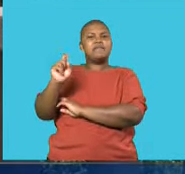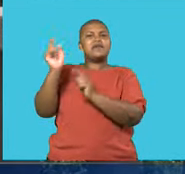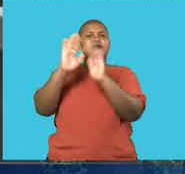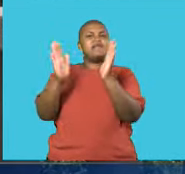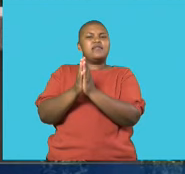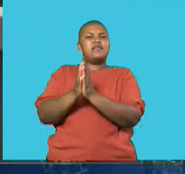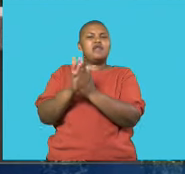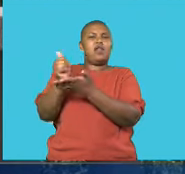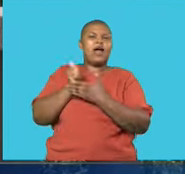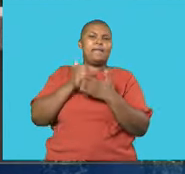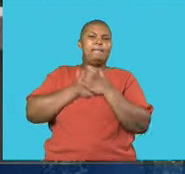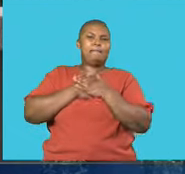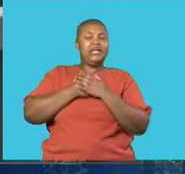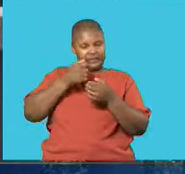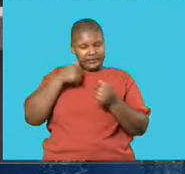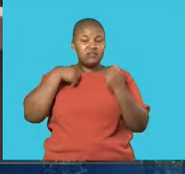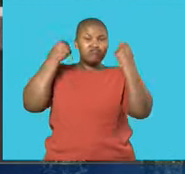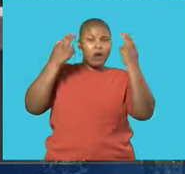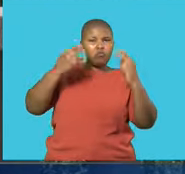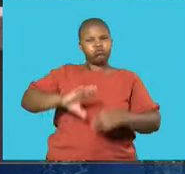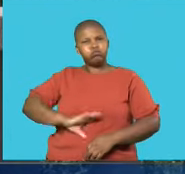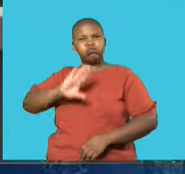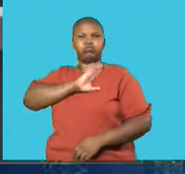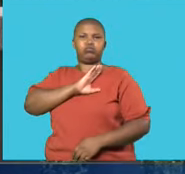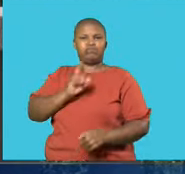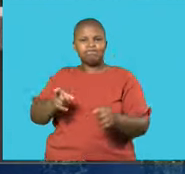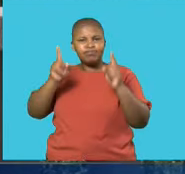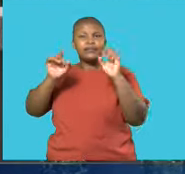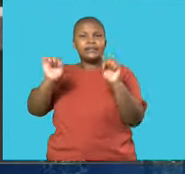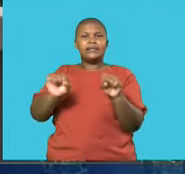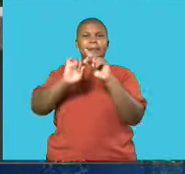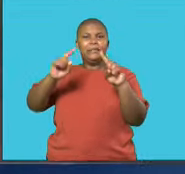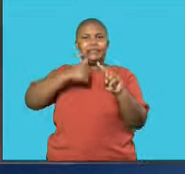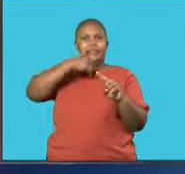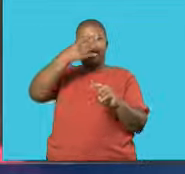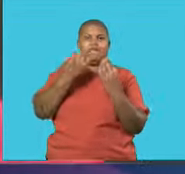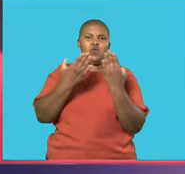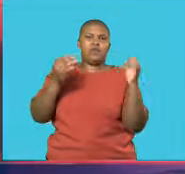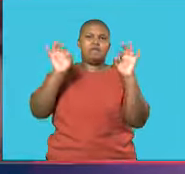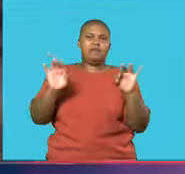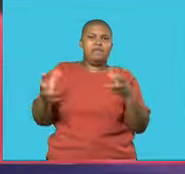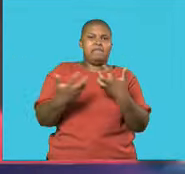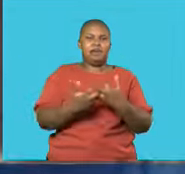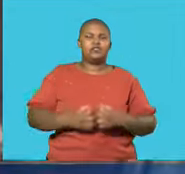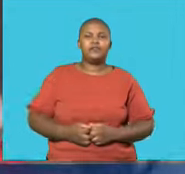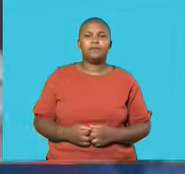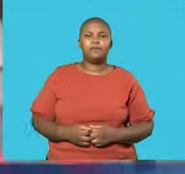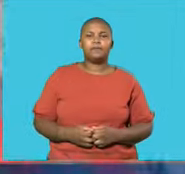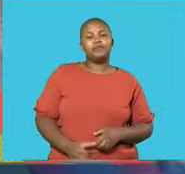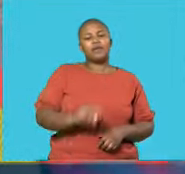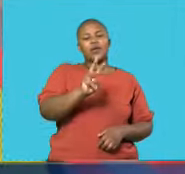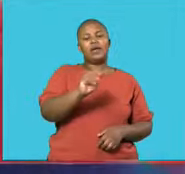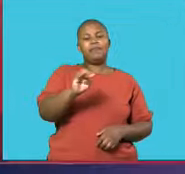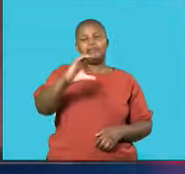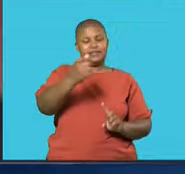nama-operation nathi sihambe kule ndawo siziyaziyo ukuthi zinzima futhina njengepatrol kusenjalo MMC umgcini Tshwaku